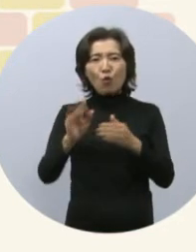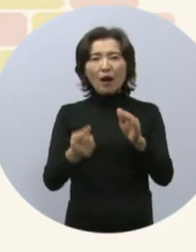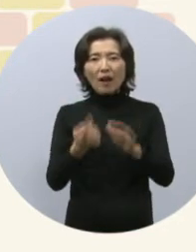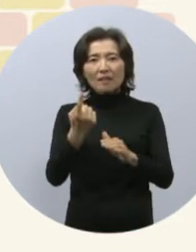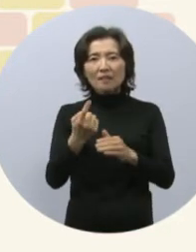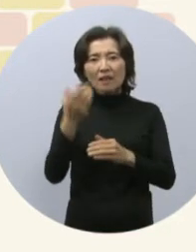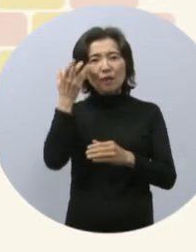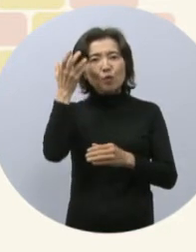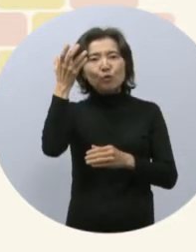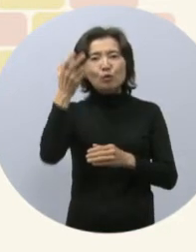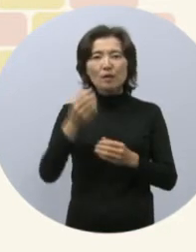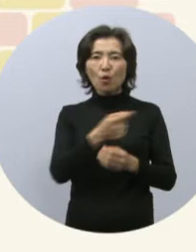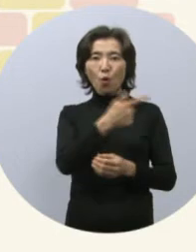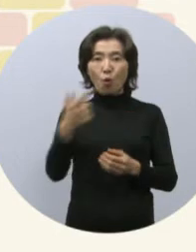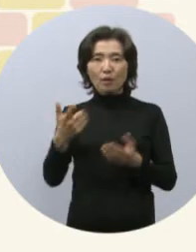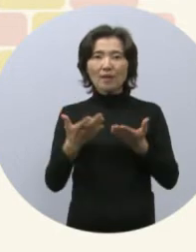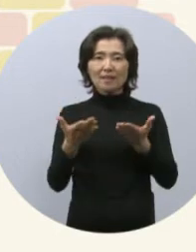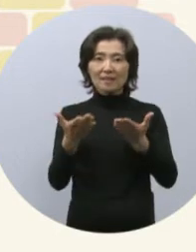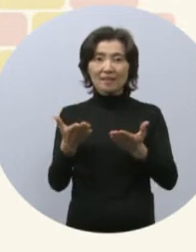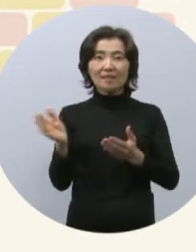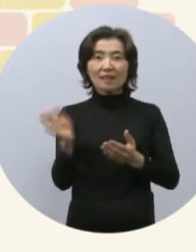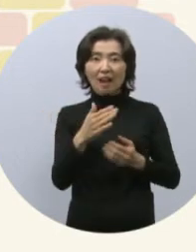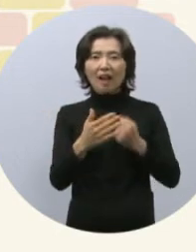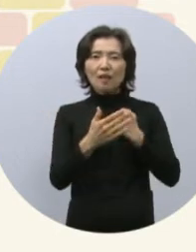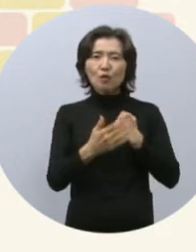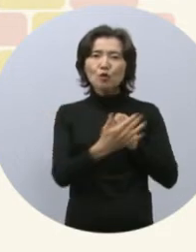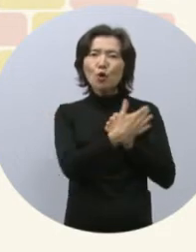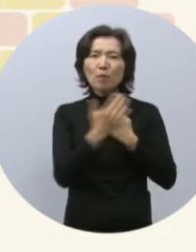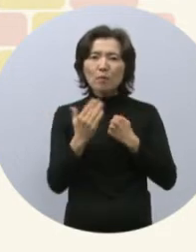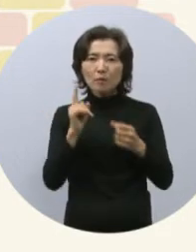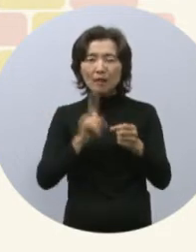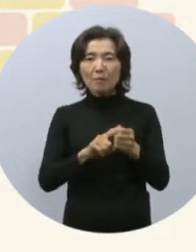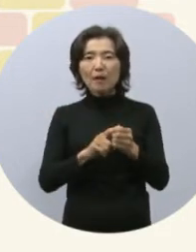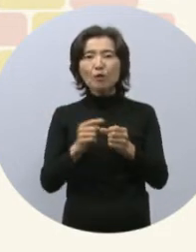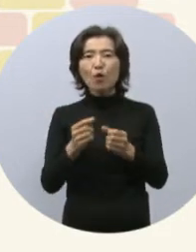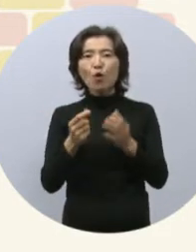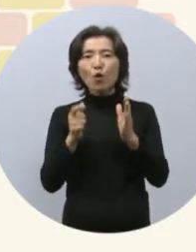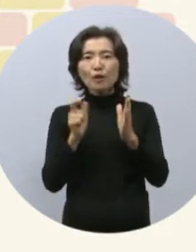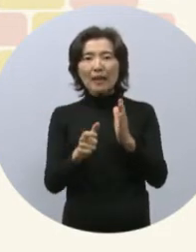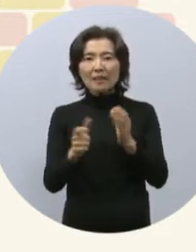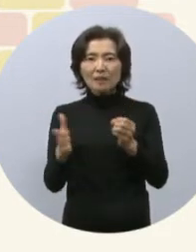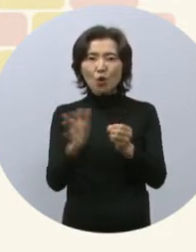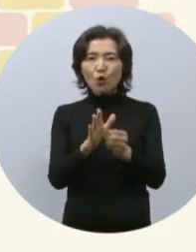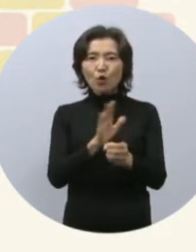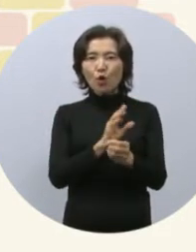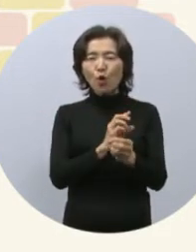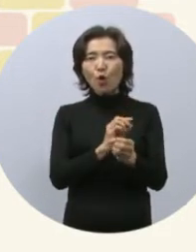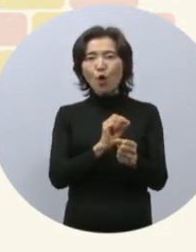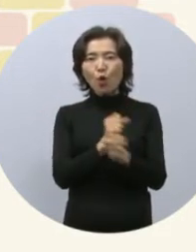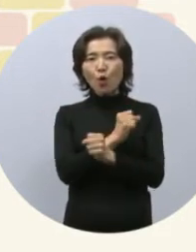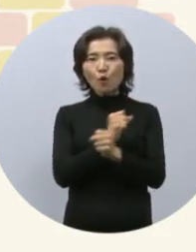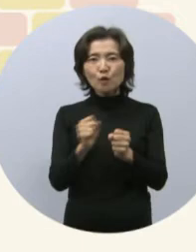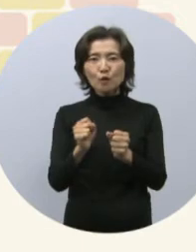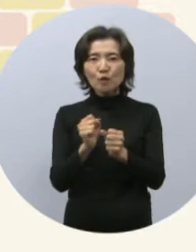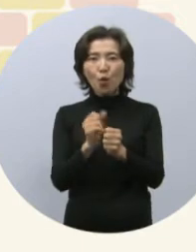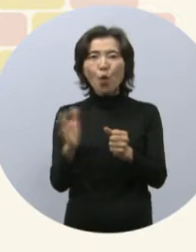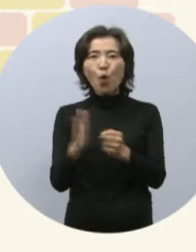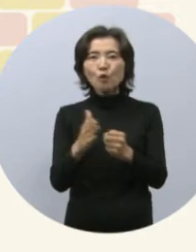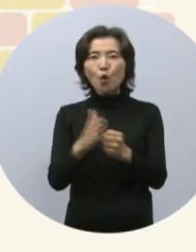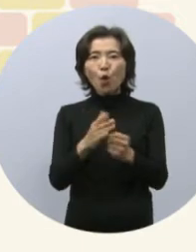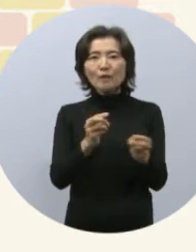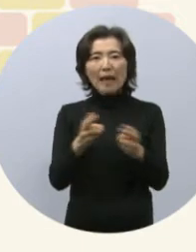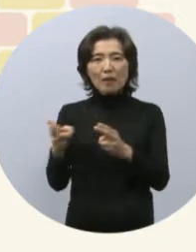が予想される大地震から命を守るための耐震補強工事などの補助制度についてご案内します